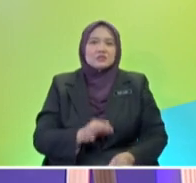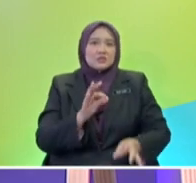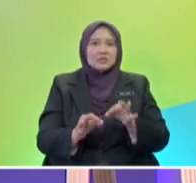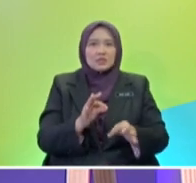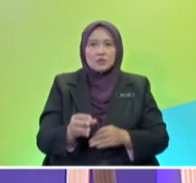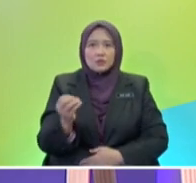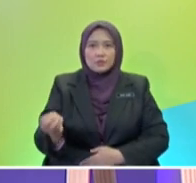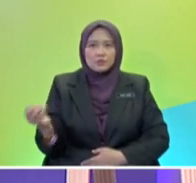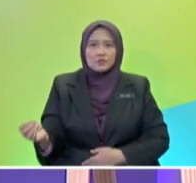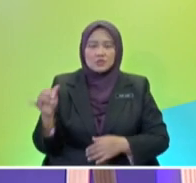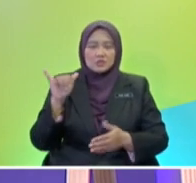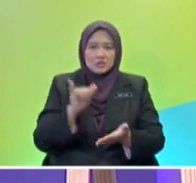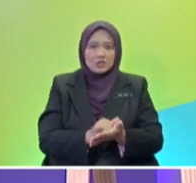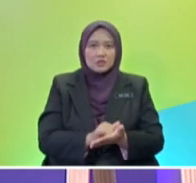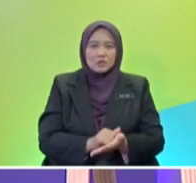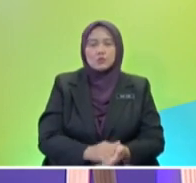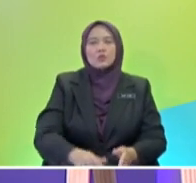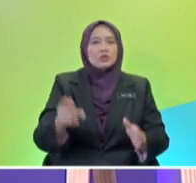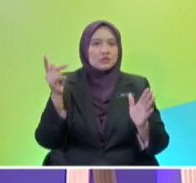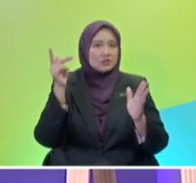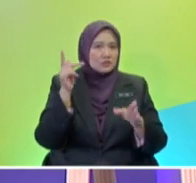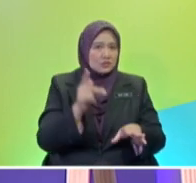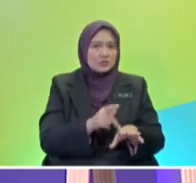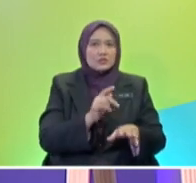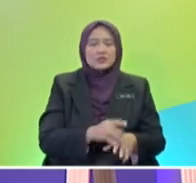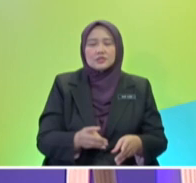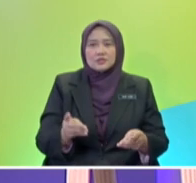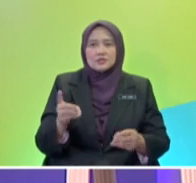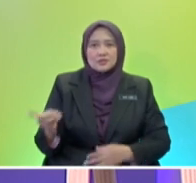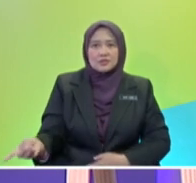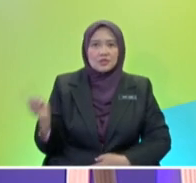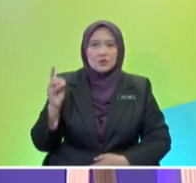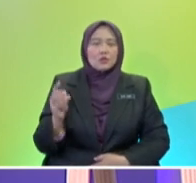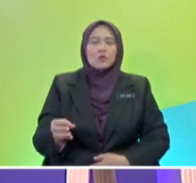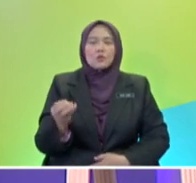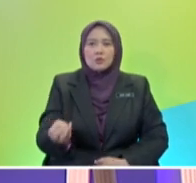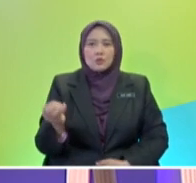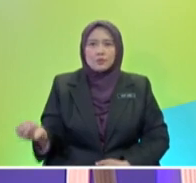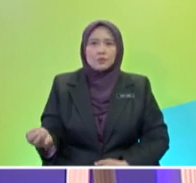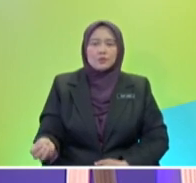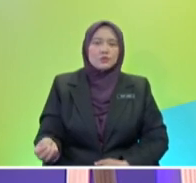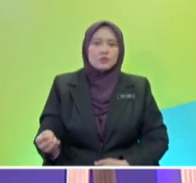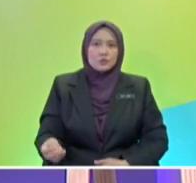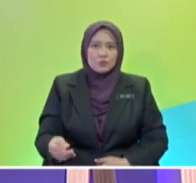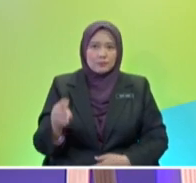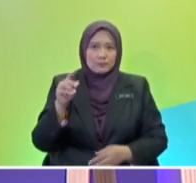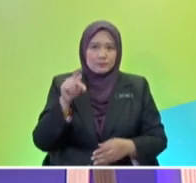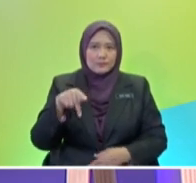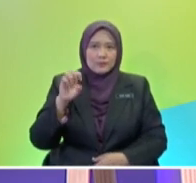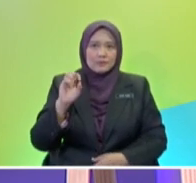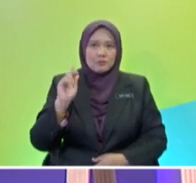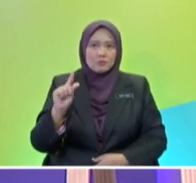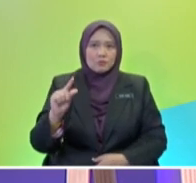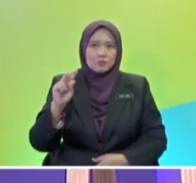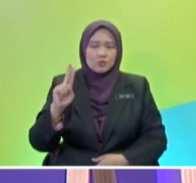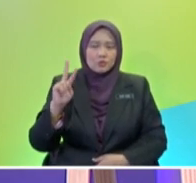sama Ada tarikan atau tolakan maka objek yang Pegon boleh bergerak baik oke